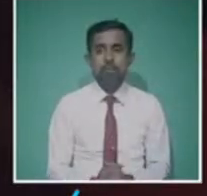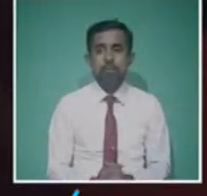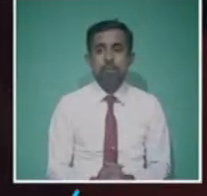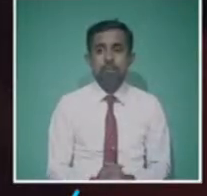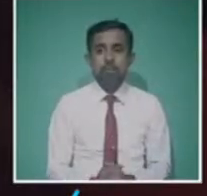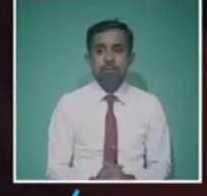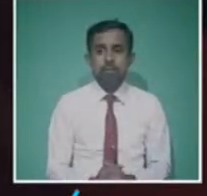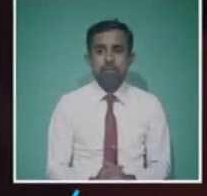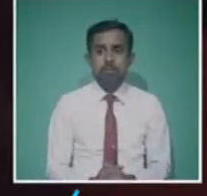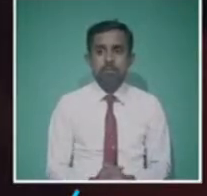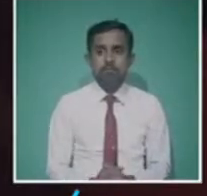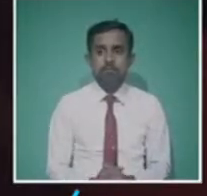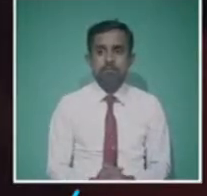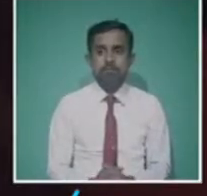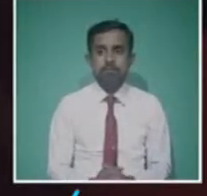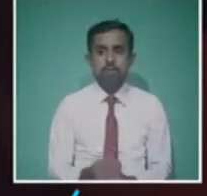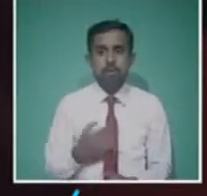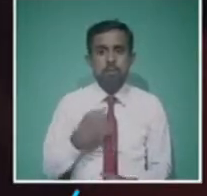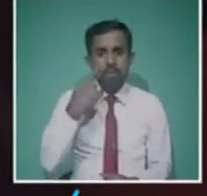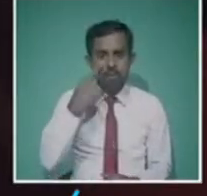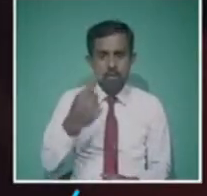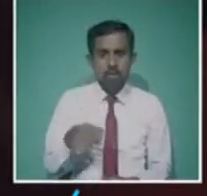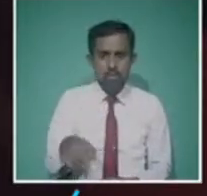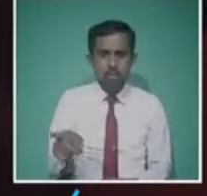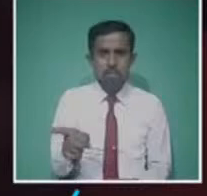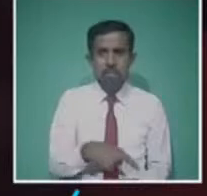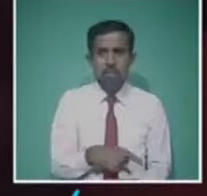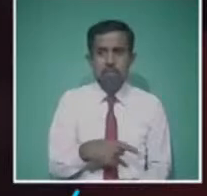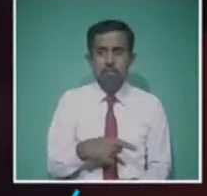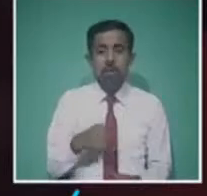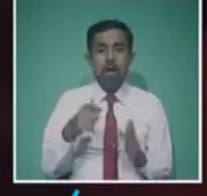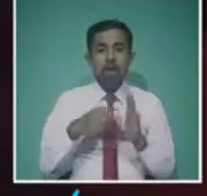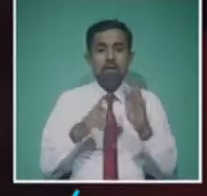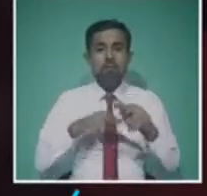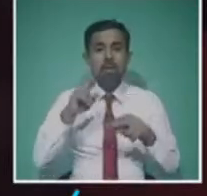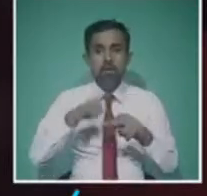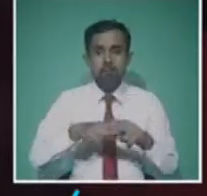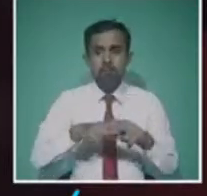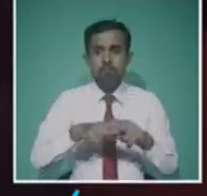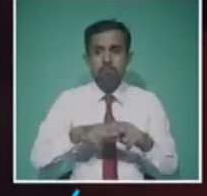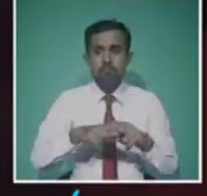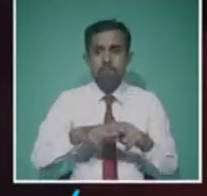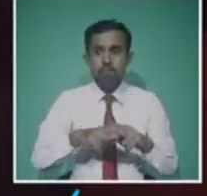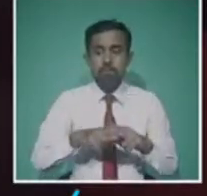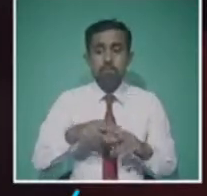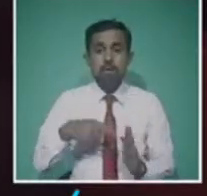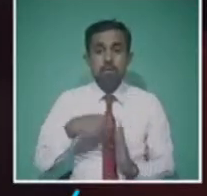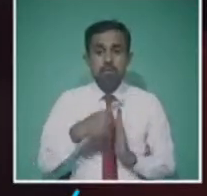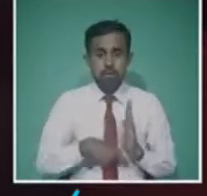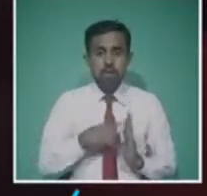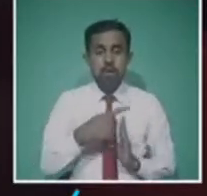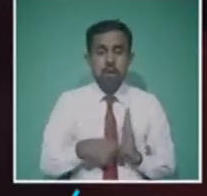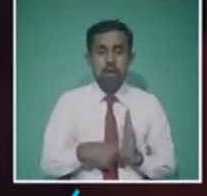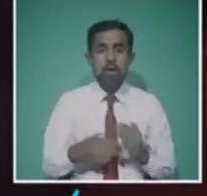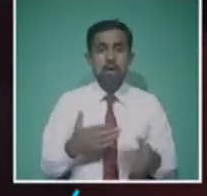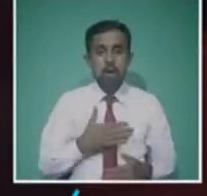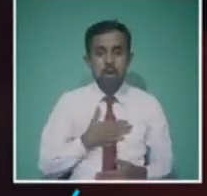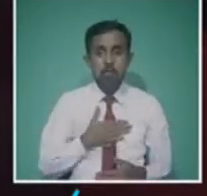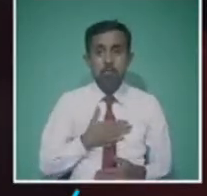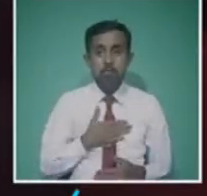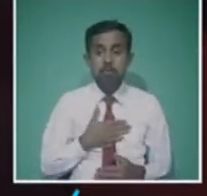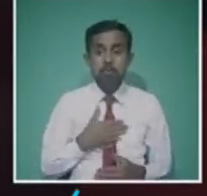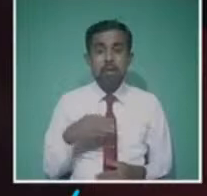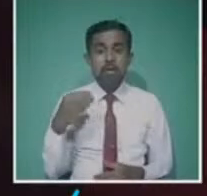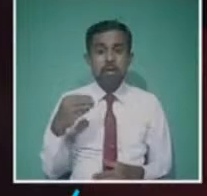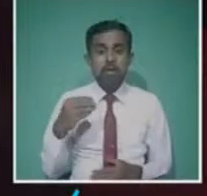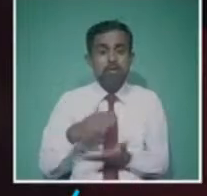mantrithumani විශේෂයෙන්ම අපි දැක්ක අද දවසේ විශේෂයෙන්ම ජාත්‍යන්තර මූල්‍ය අරමුදල මේ රටේ අපේ විශේෂයෙන්ම